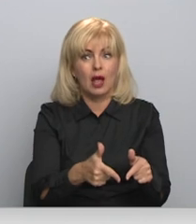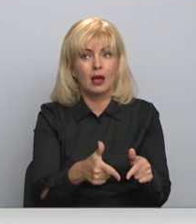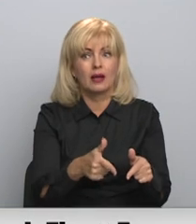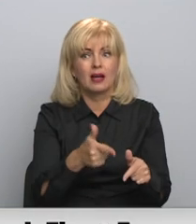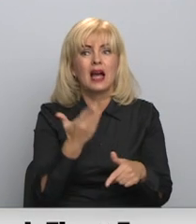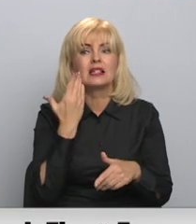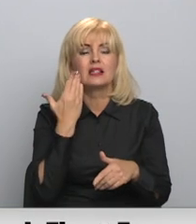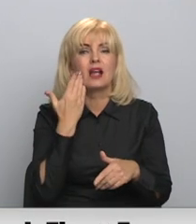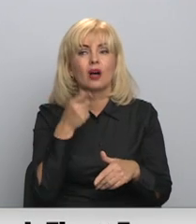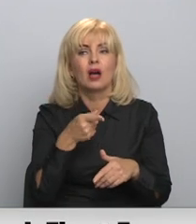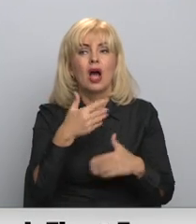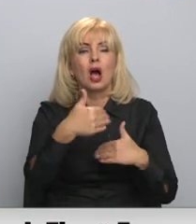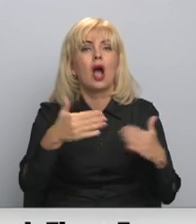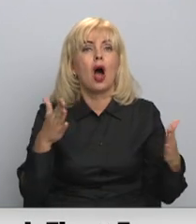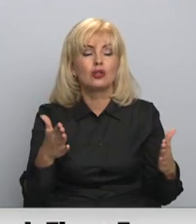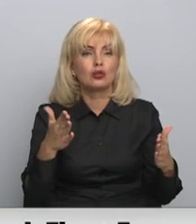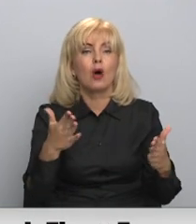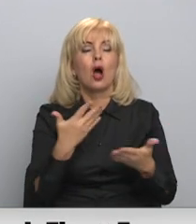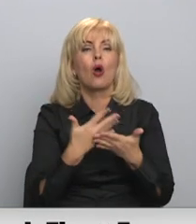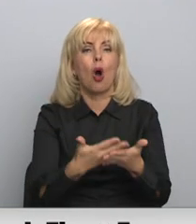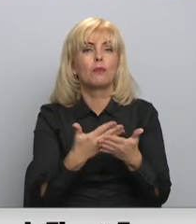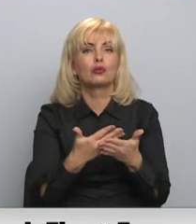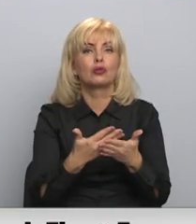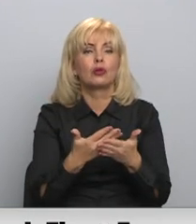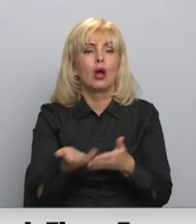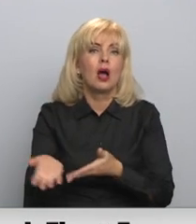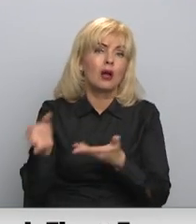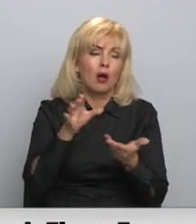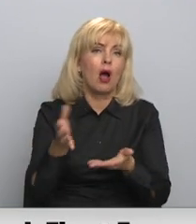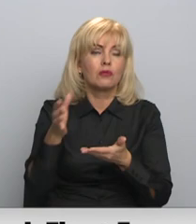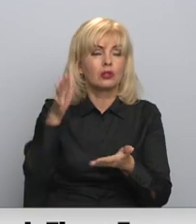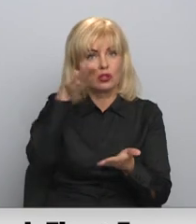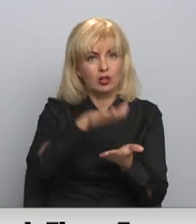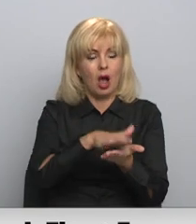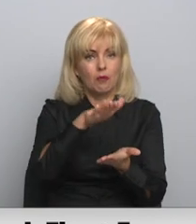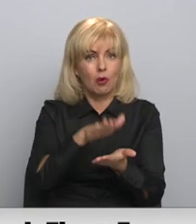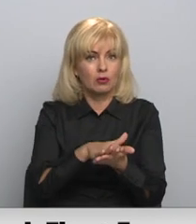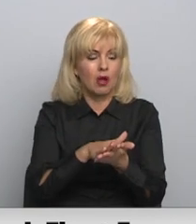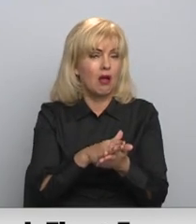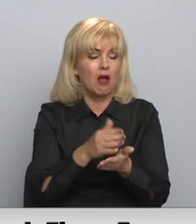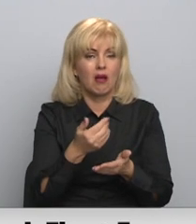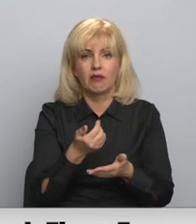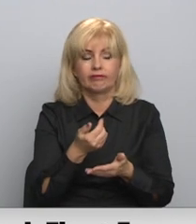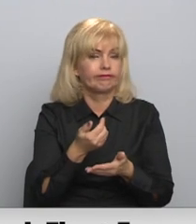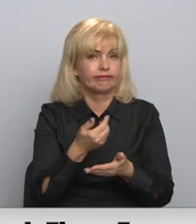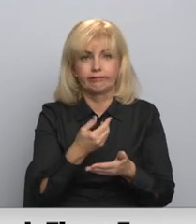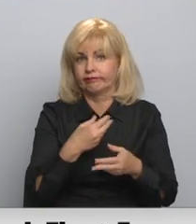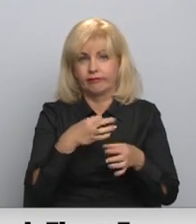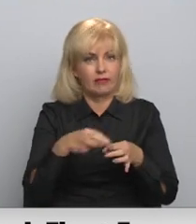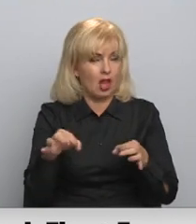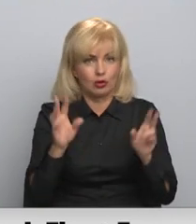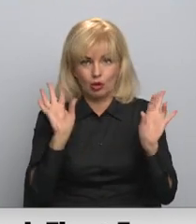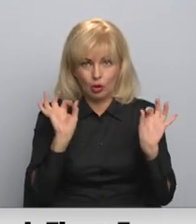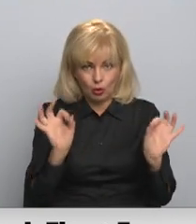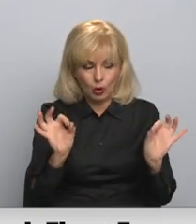nu kā pateikt, tajā tur kastē, kur liek kompostu kaudzē, vienkārši sapūdējam un viss, pārsvarā nededzinām. Turpmāk arī no